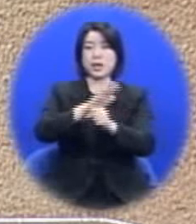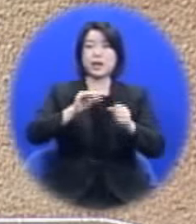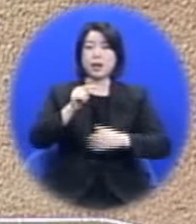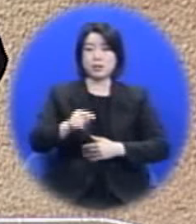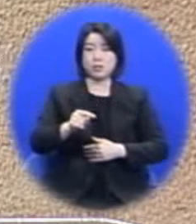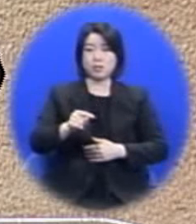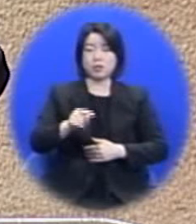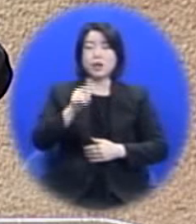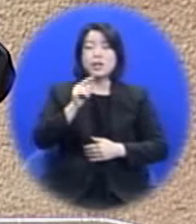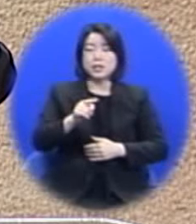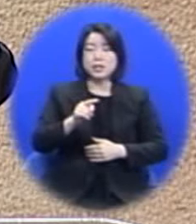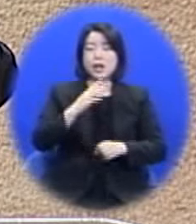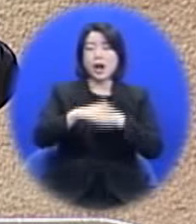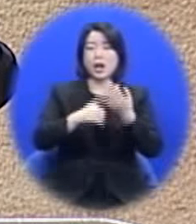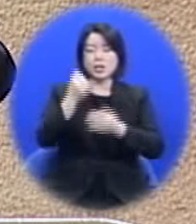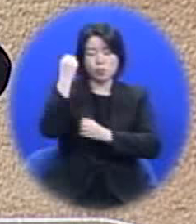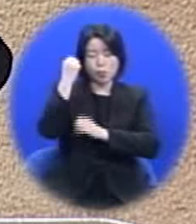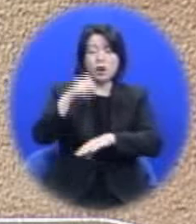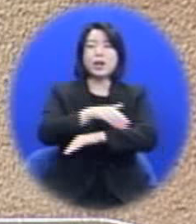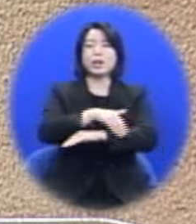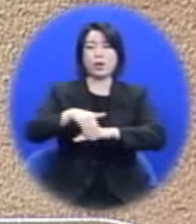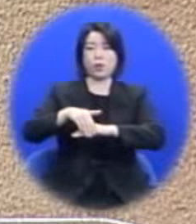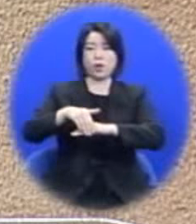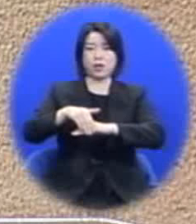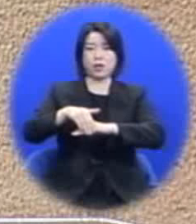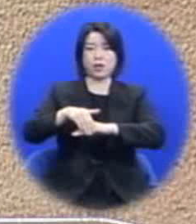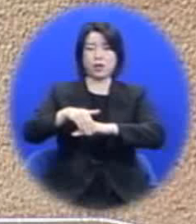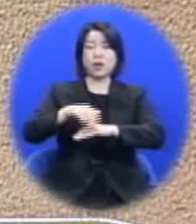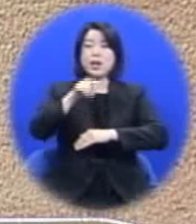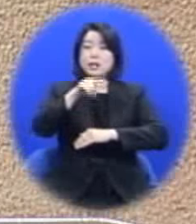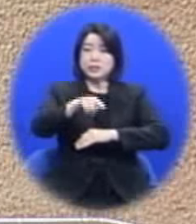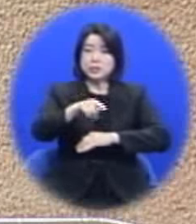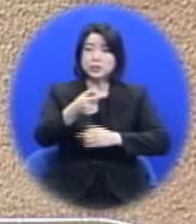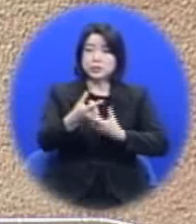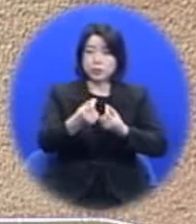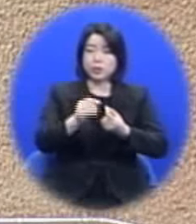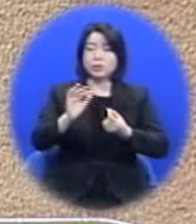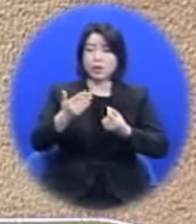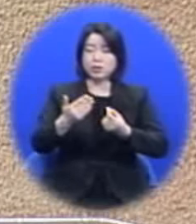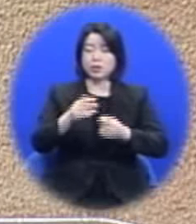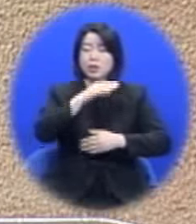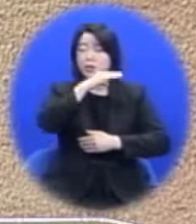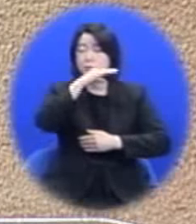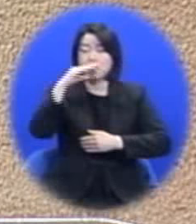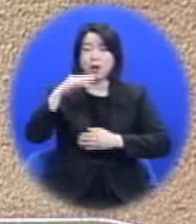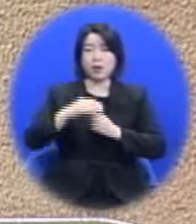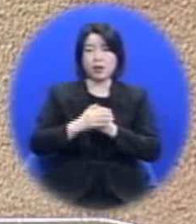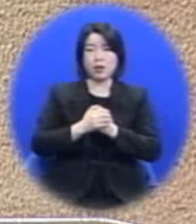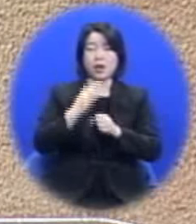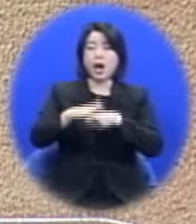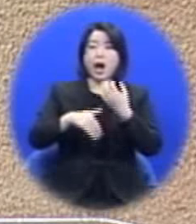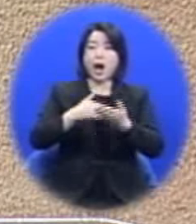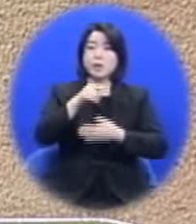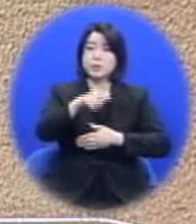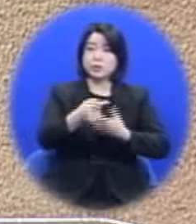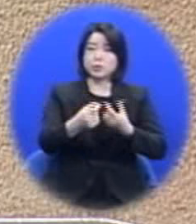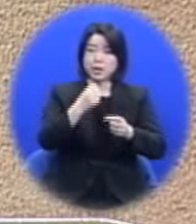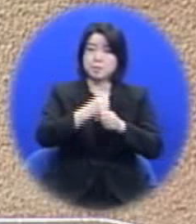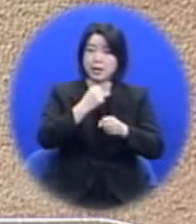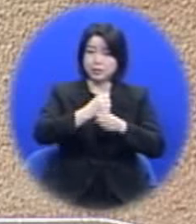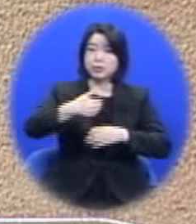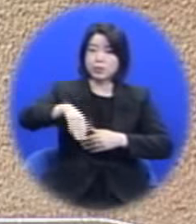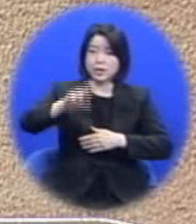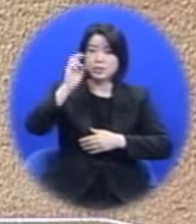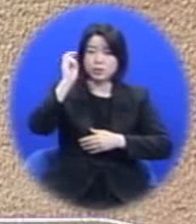이게 하나님의 원래 계획이고 원래 계획이니까 그렇게 되는게 정상이에요. 하나님이 그렇게 만드실